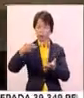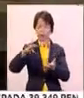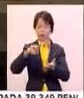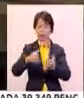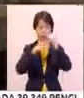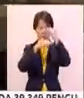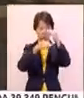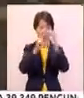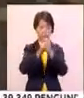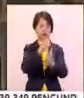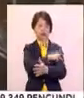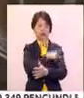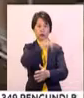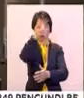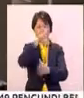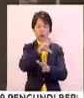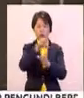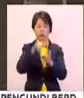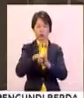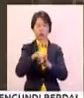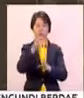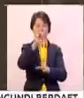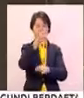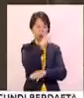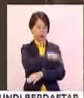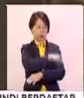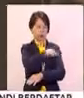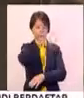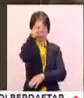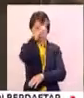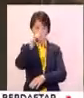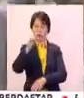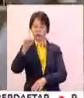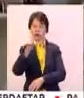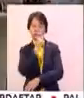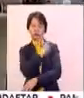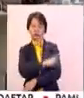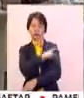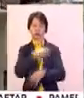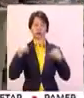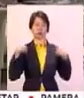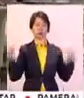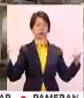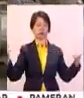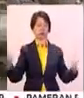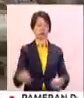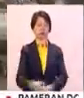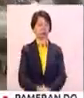hospital dan klinik kerajaan melibatkan 9 hospital kerajaan dan sebuah klinik kesihatan.